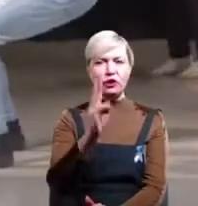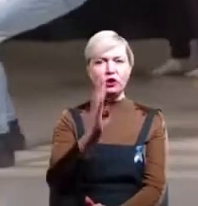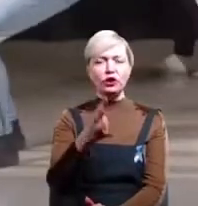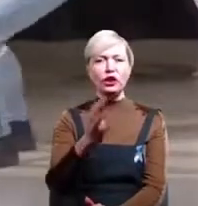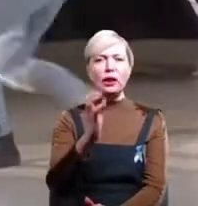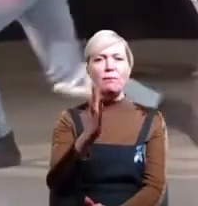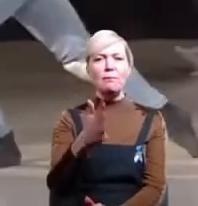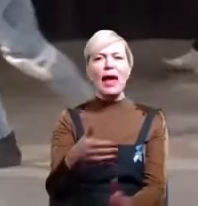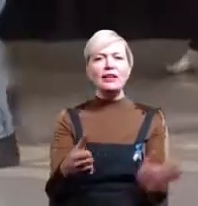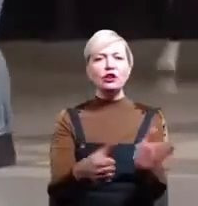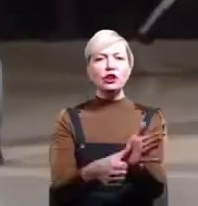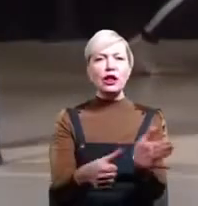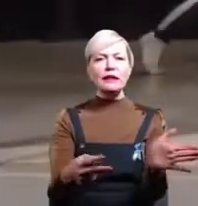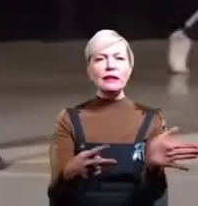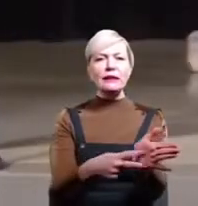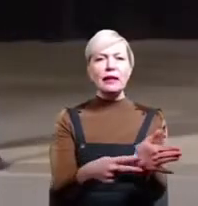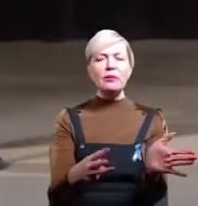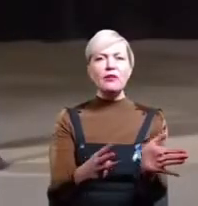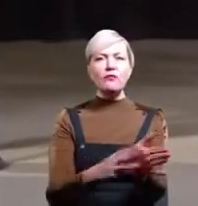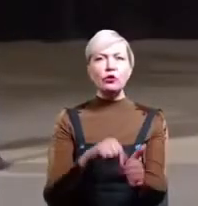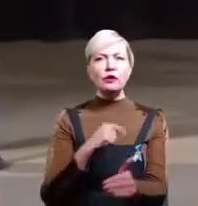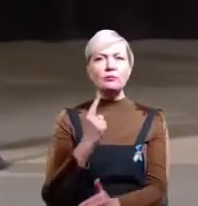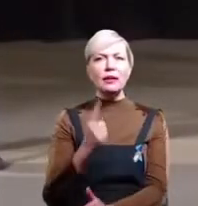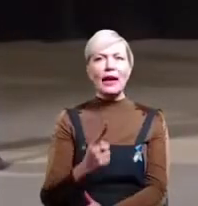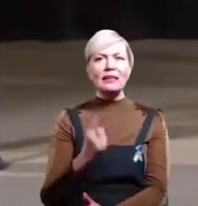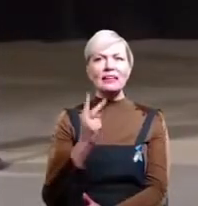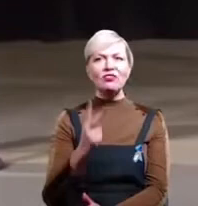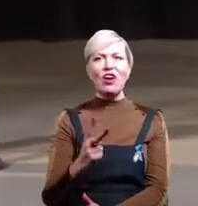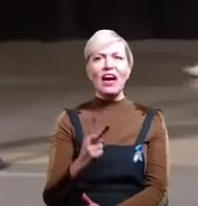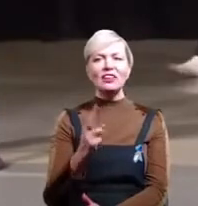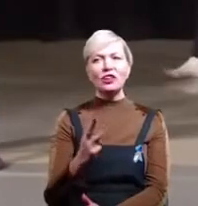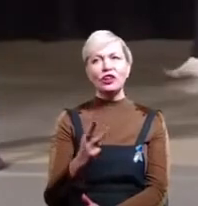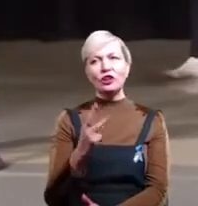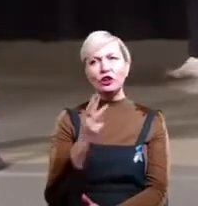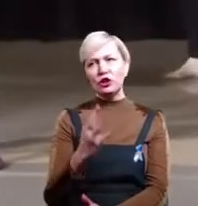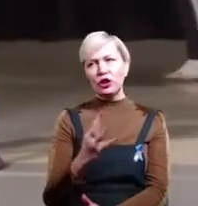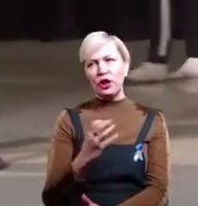четыре, пять, шесть, семь, восемь. Раз, два, три.